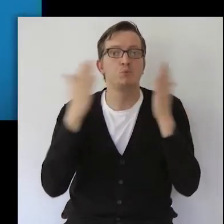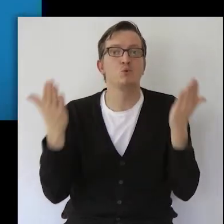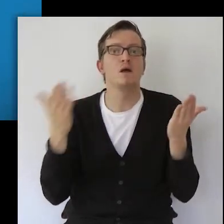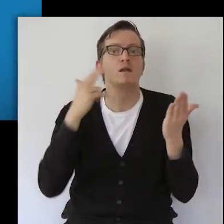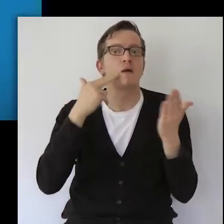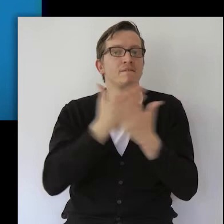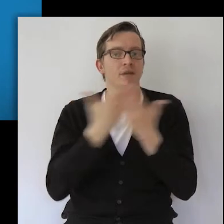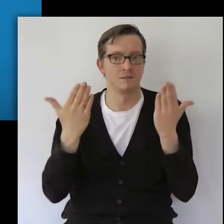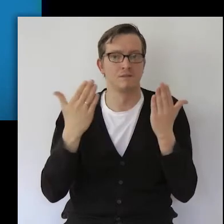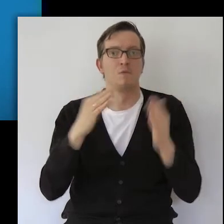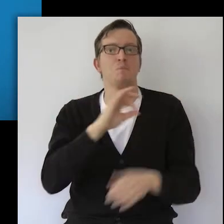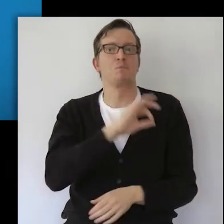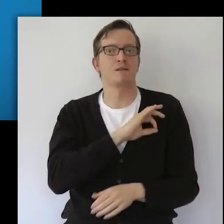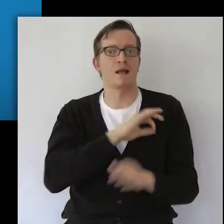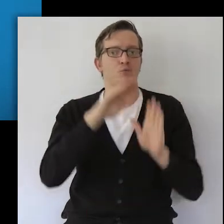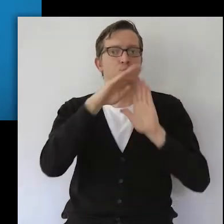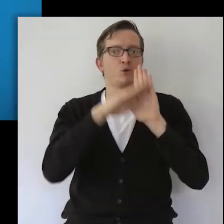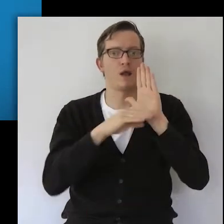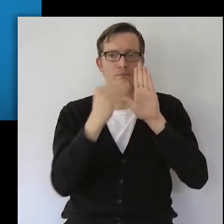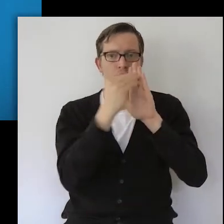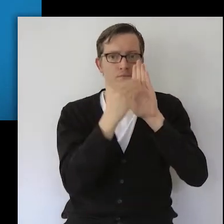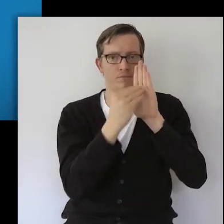dieses Buch nennt man auch Parteiprogramm